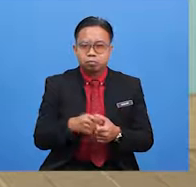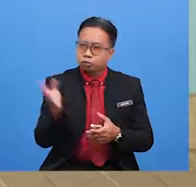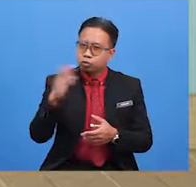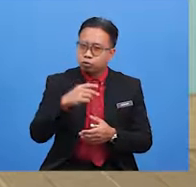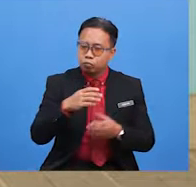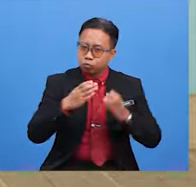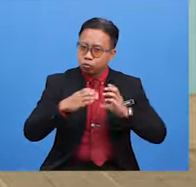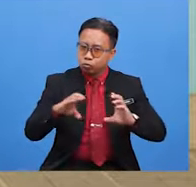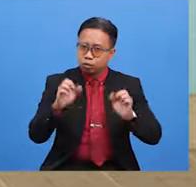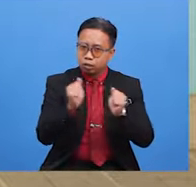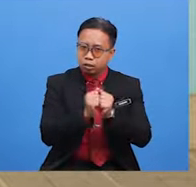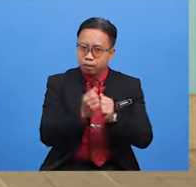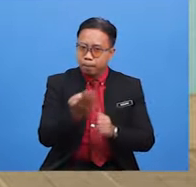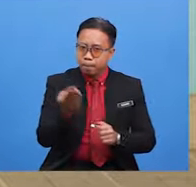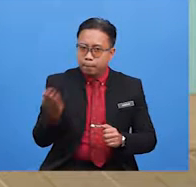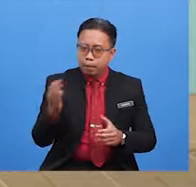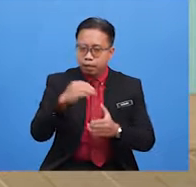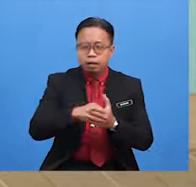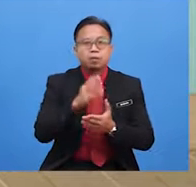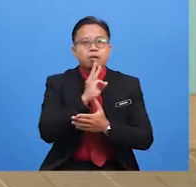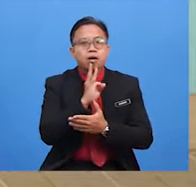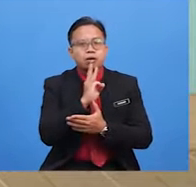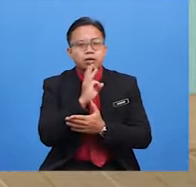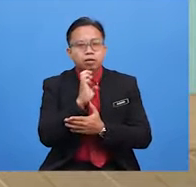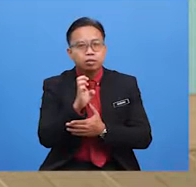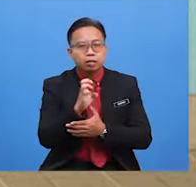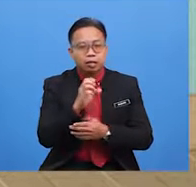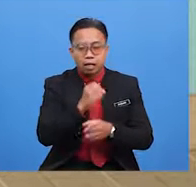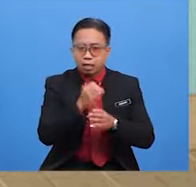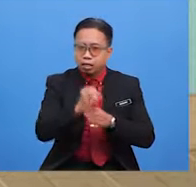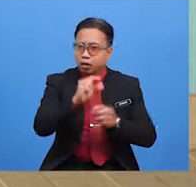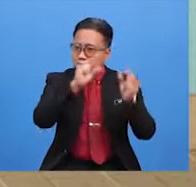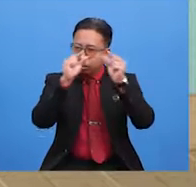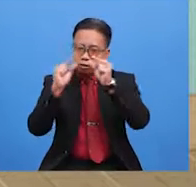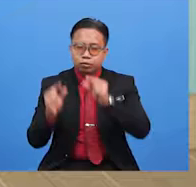kita cuba dengan bahan dalam keadaan cecair atau gas.